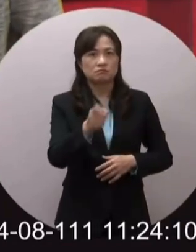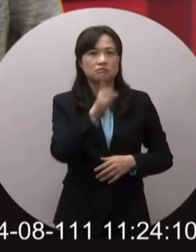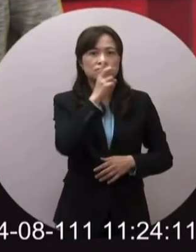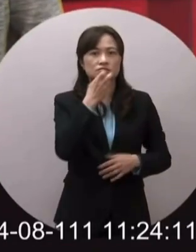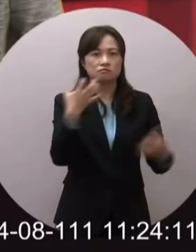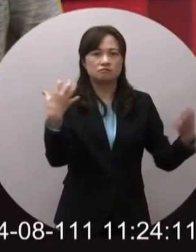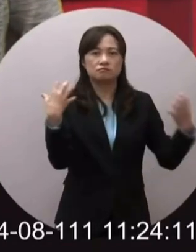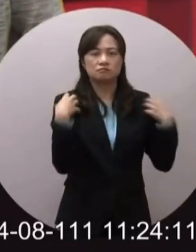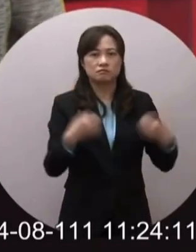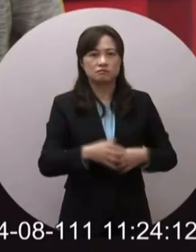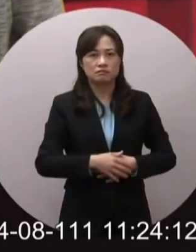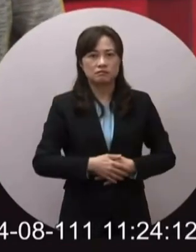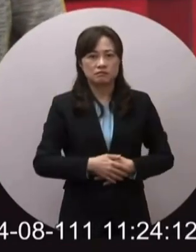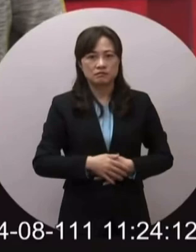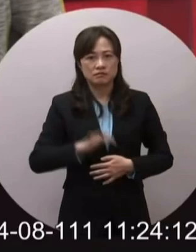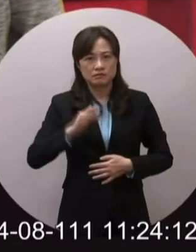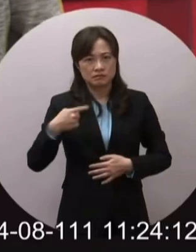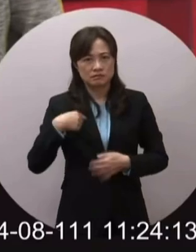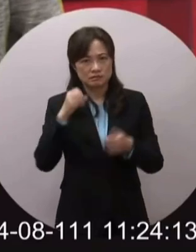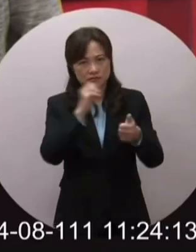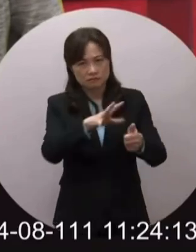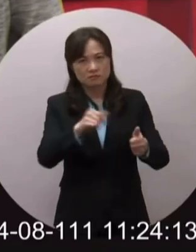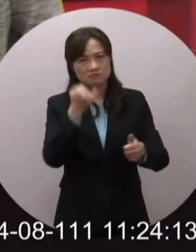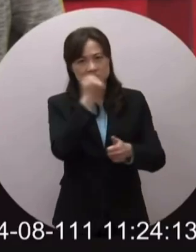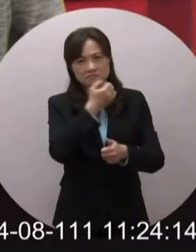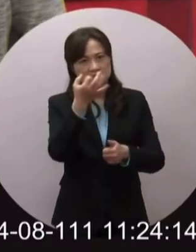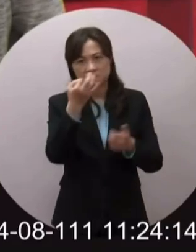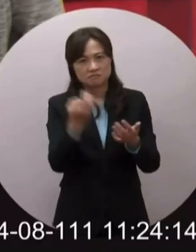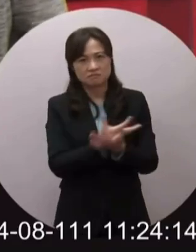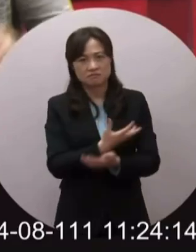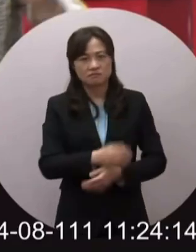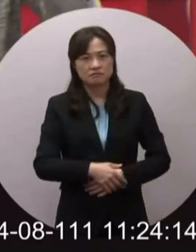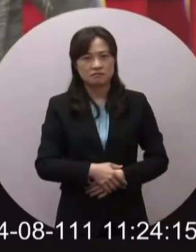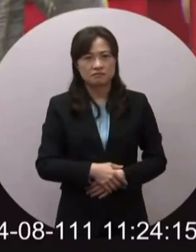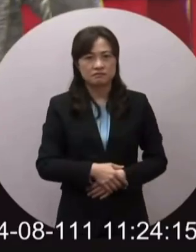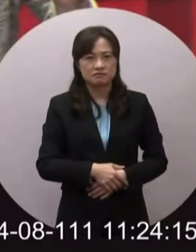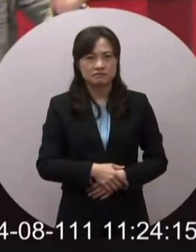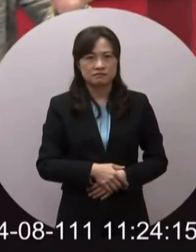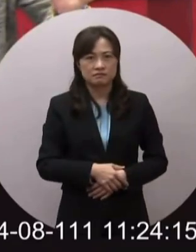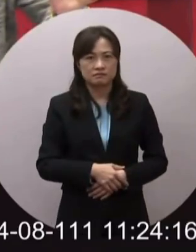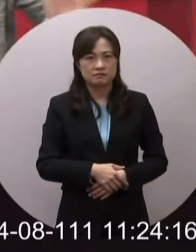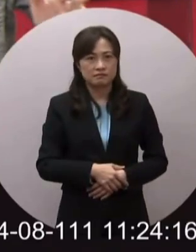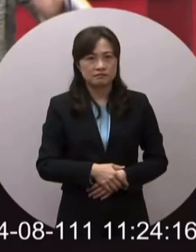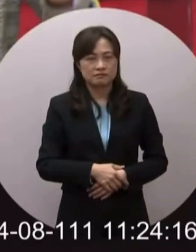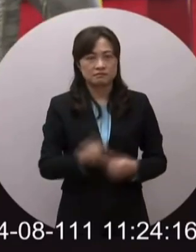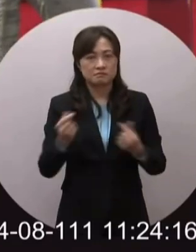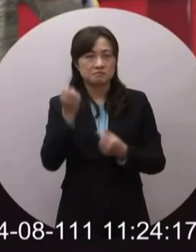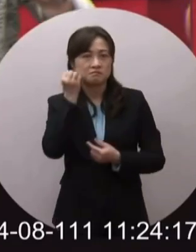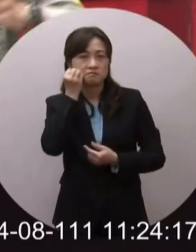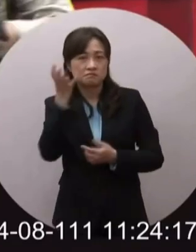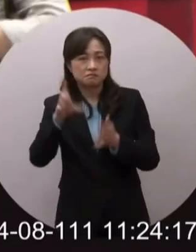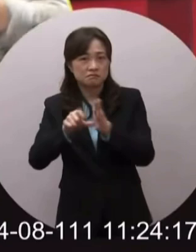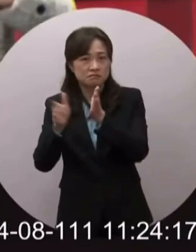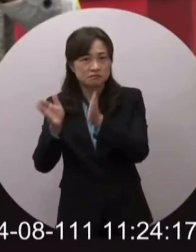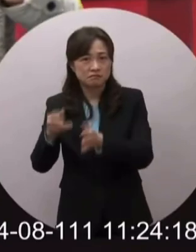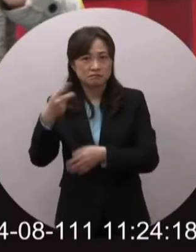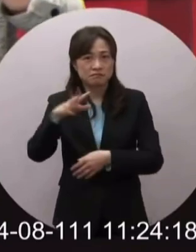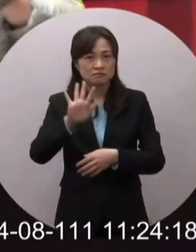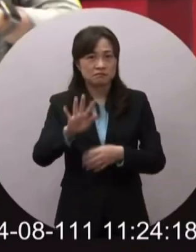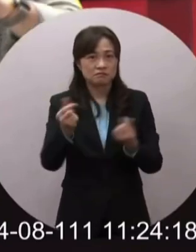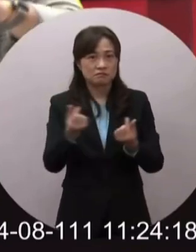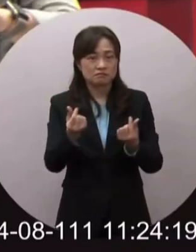院长报告，扣零不够啦，好、哦、不够啦，好、哦、就我刚刚讲的四个月，还有就是包括我刚刚讲